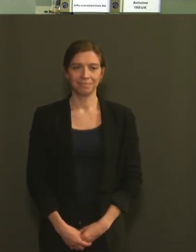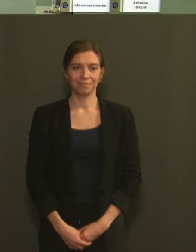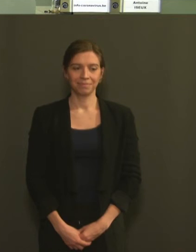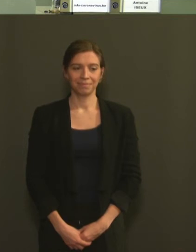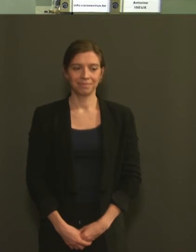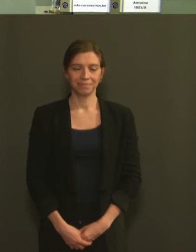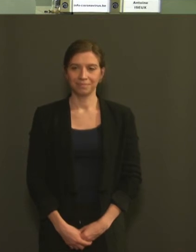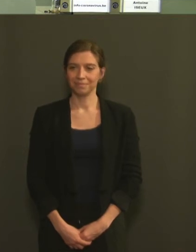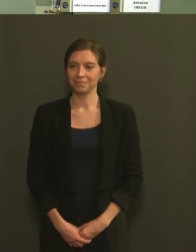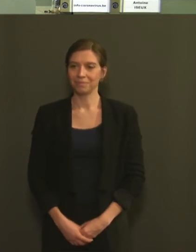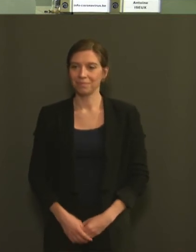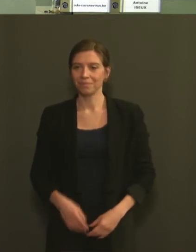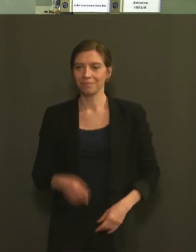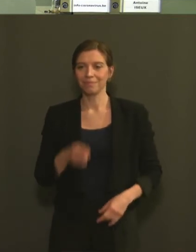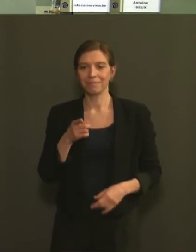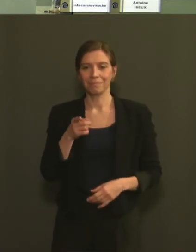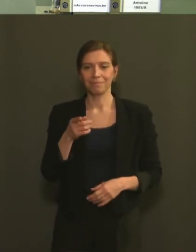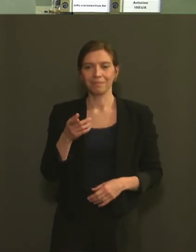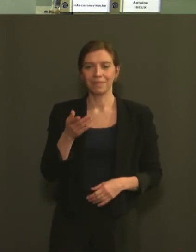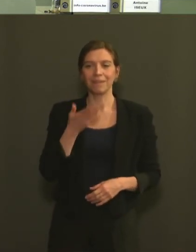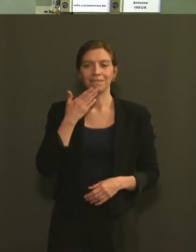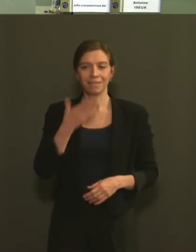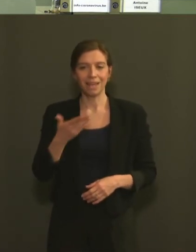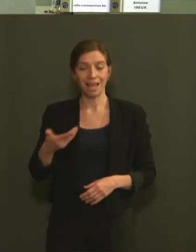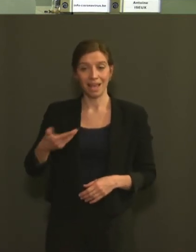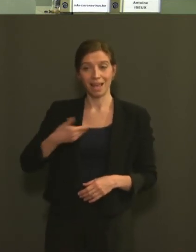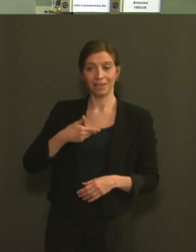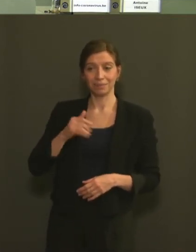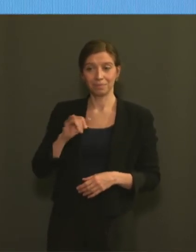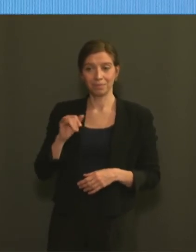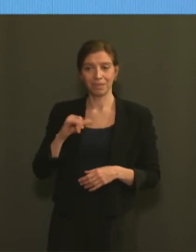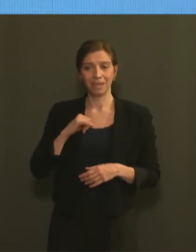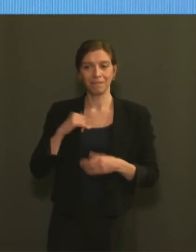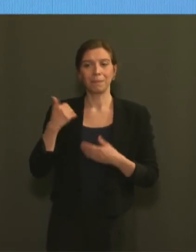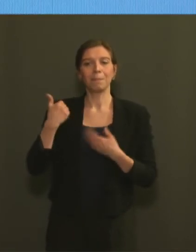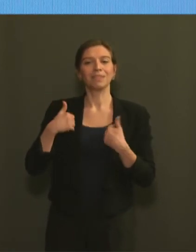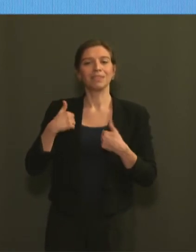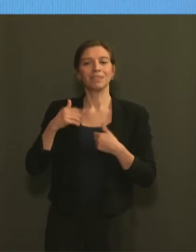with it is the best madrik et foreman se dit abbas médecins juristes